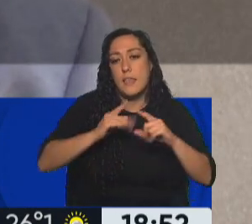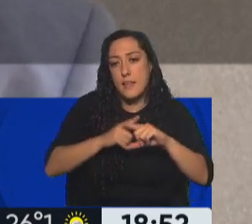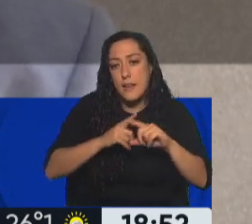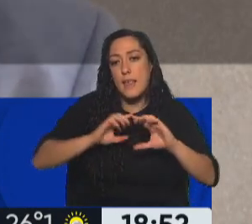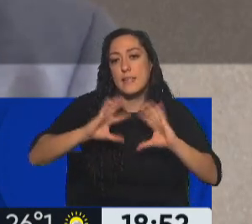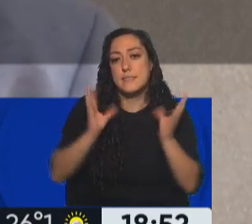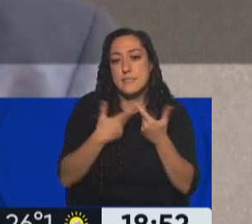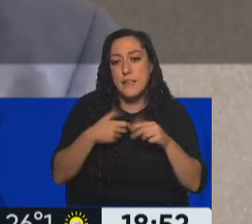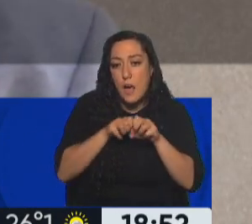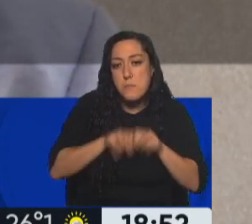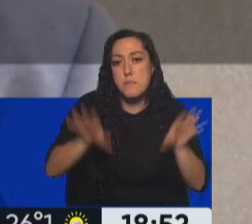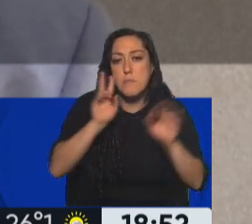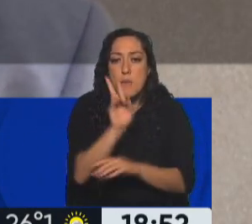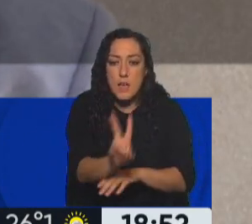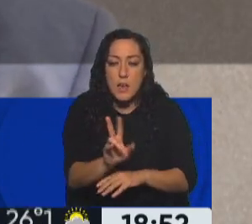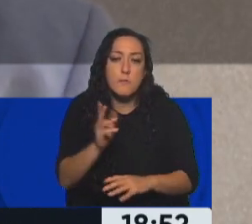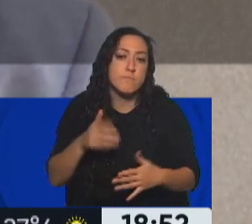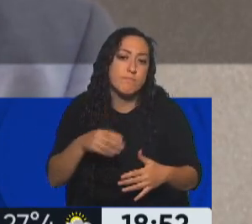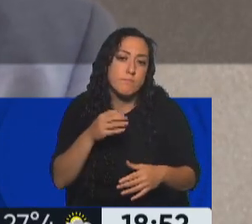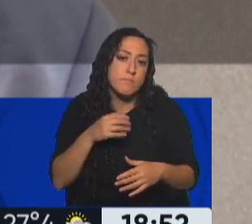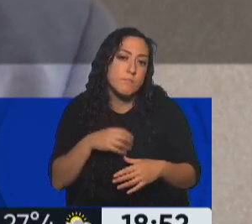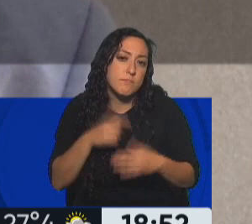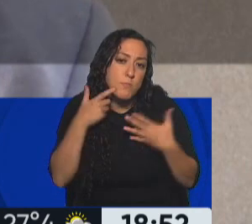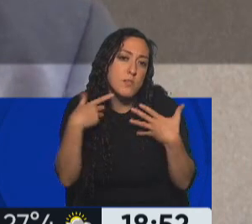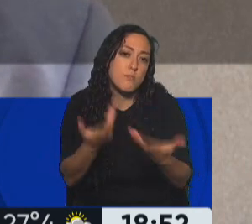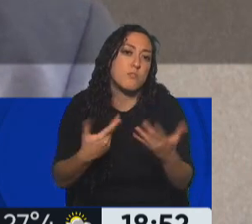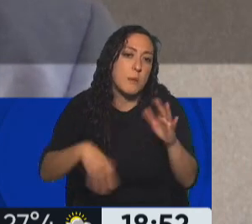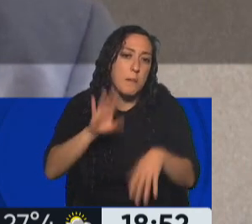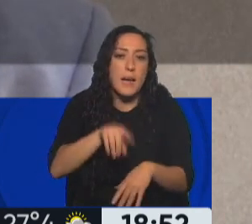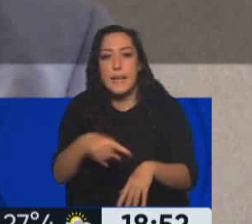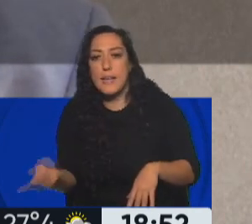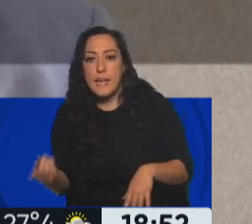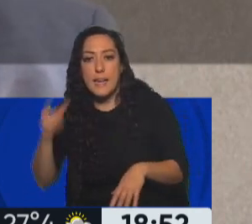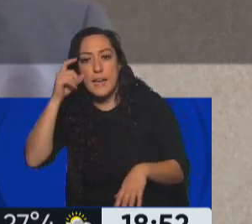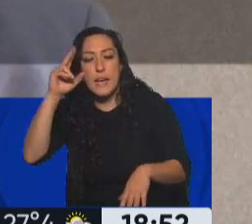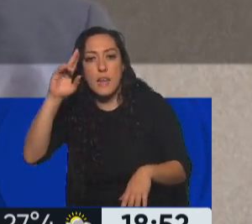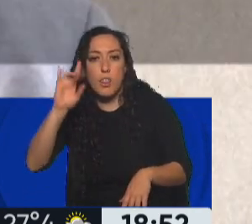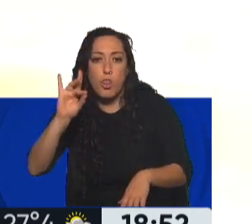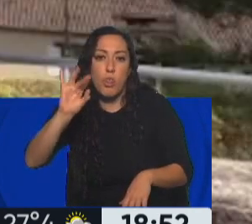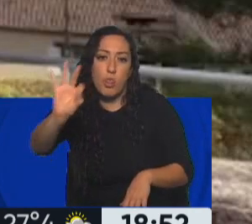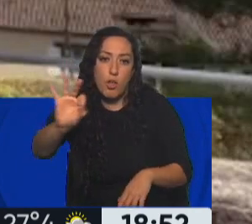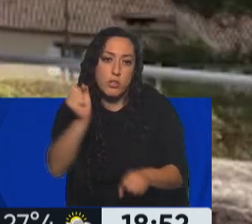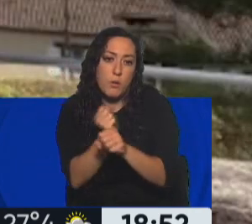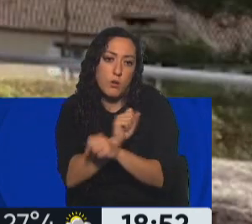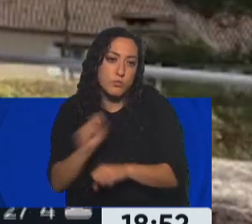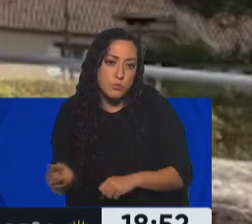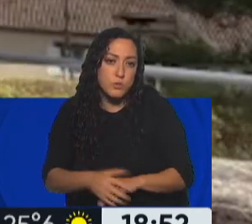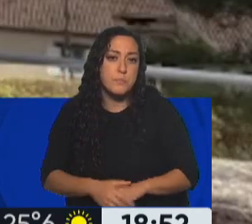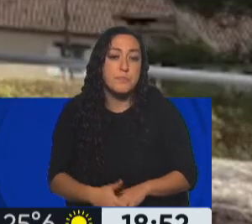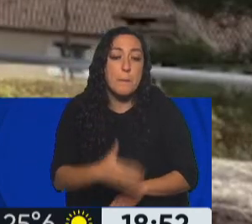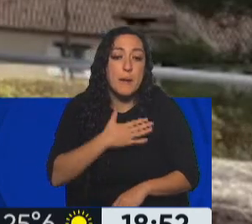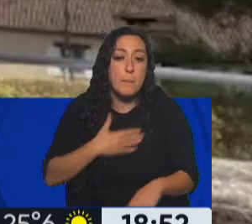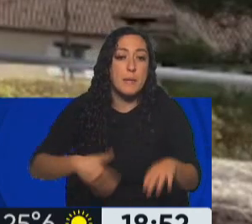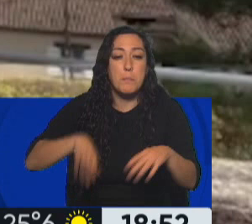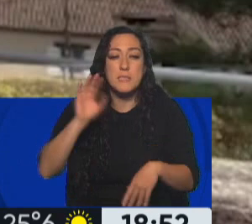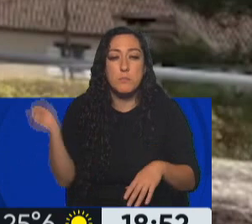the universal church is more visible than the work of Cardinal Erdő. Pour moi, la grande thématique